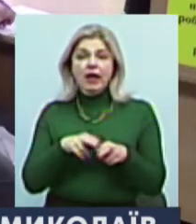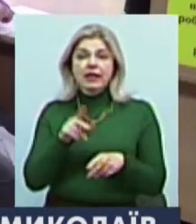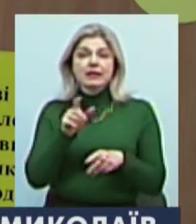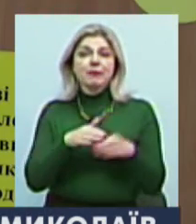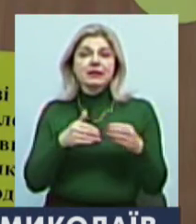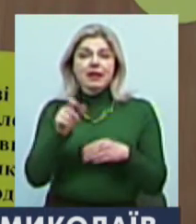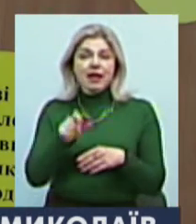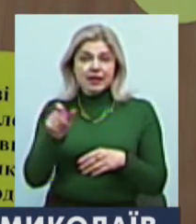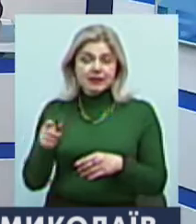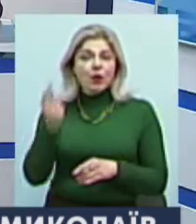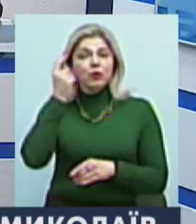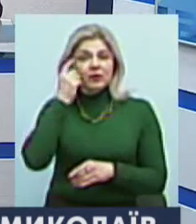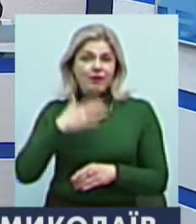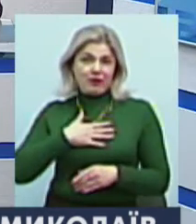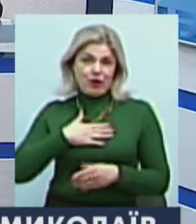дізнавались наші журналісти.